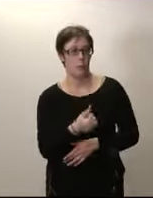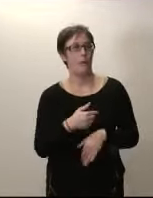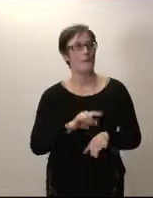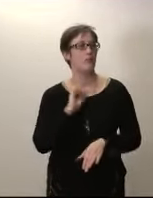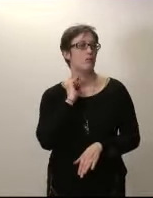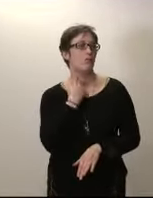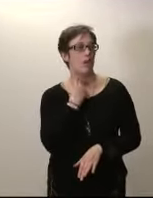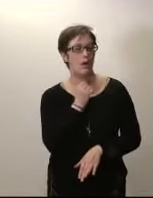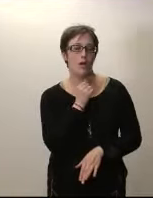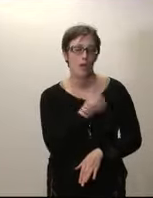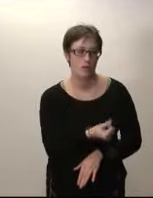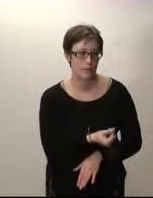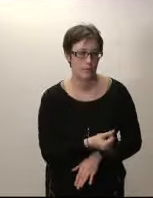comptable.